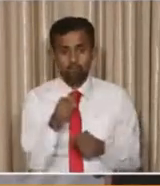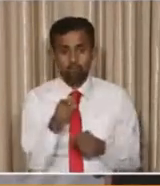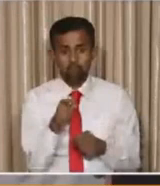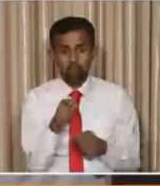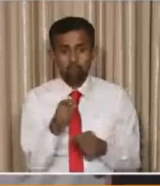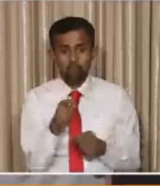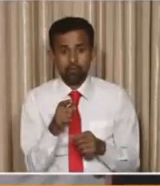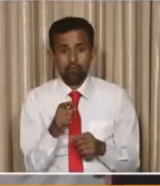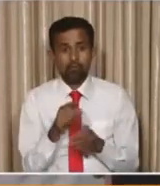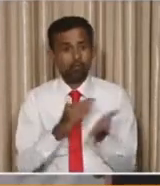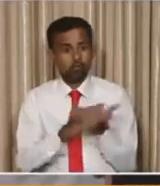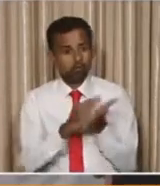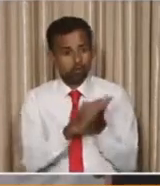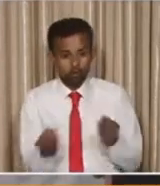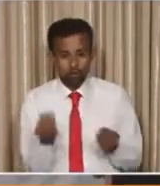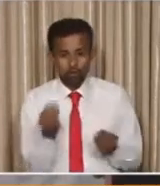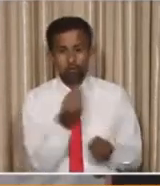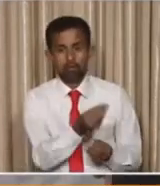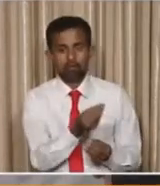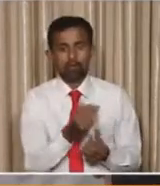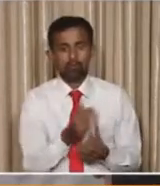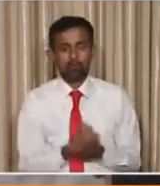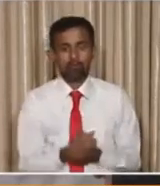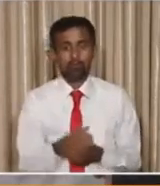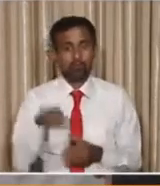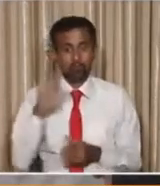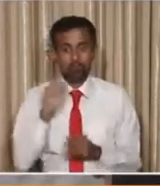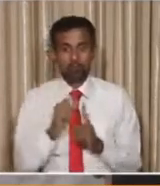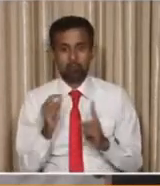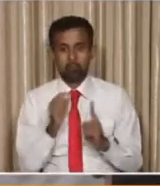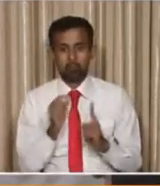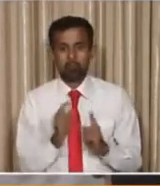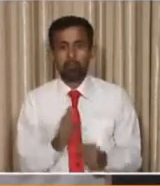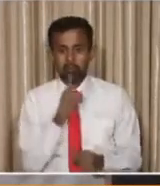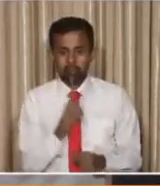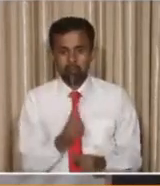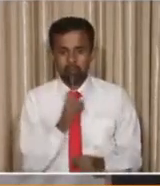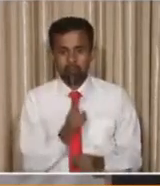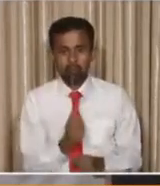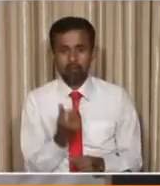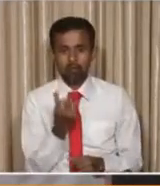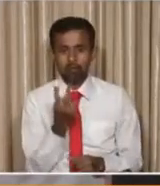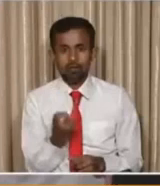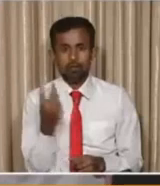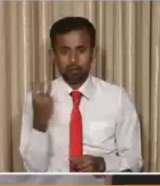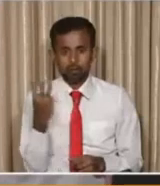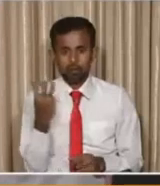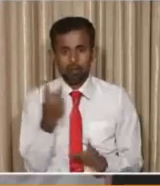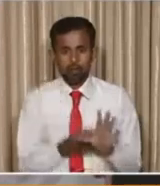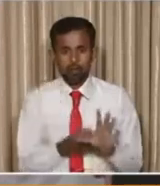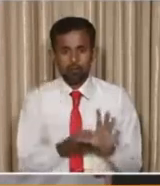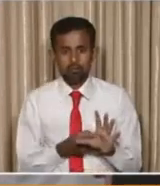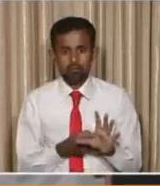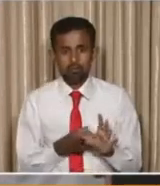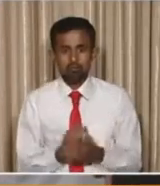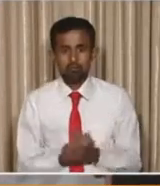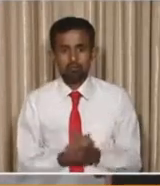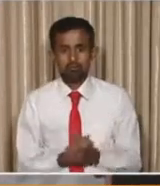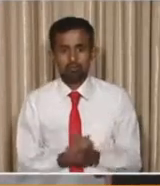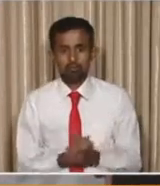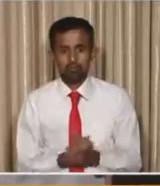පත්කිරීමට සහය වෙන්න. ඉතින් මේ ගැන එදා පාර්ලිමේන්තුවට ගියද්දි 2003